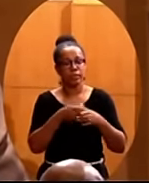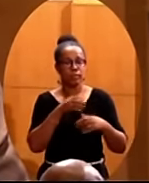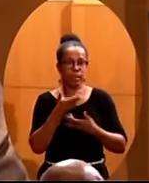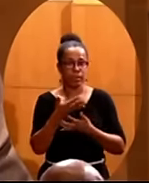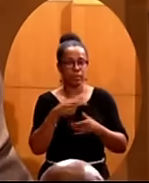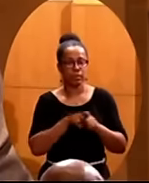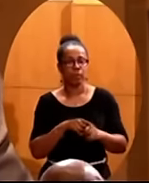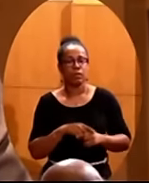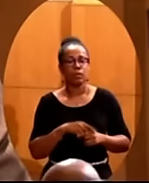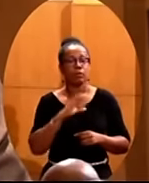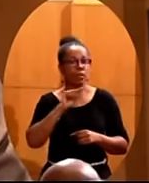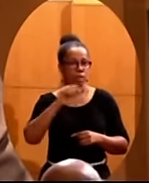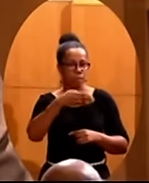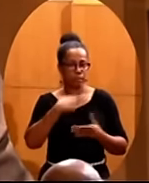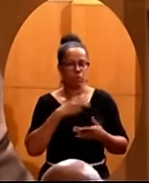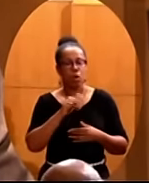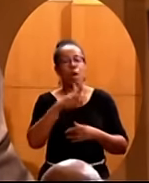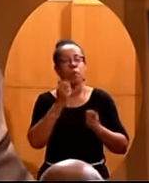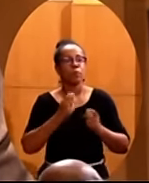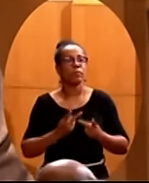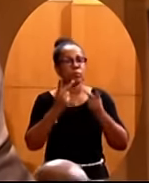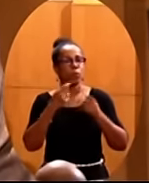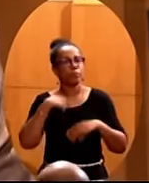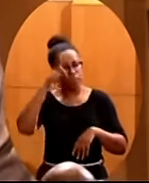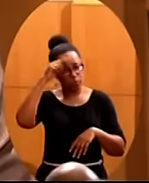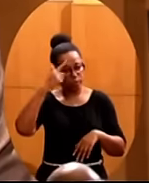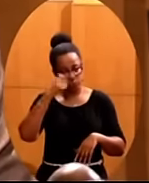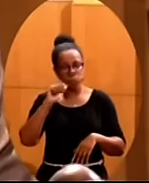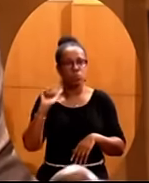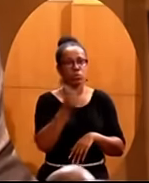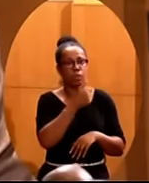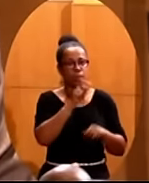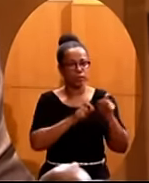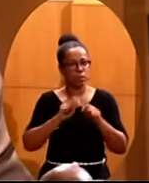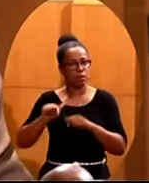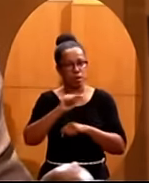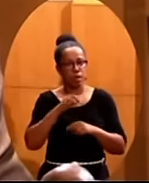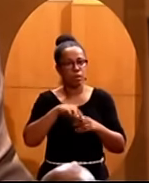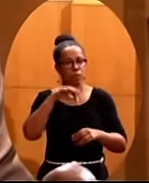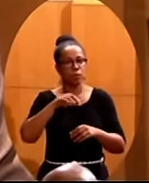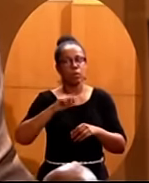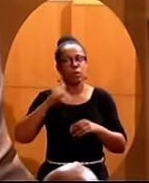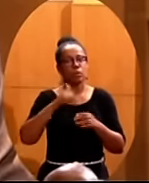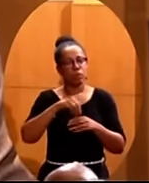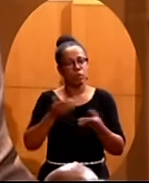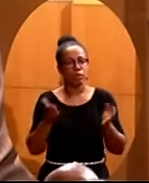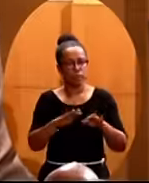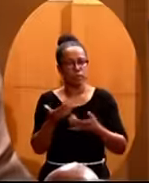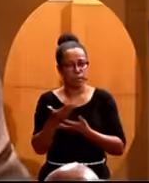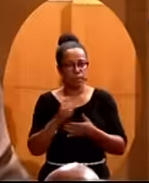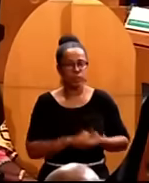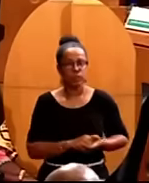permettrez de former des vœux républicains pour chacune et chacun des élus de l'assemblée de la